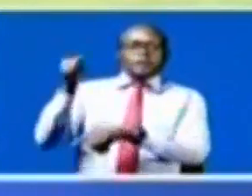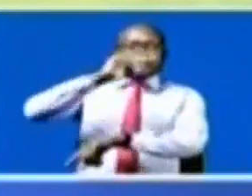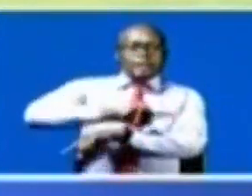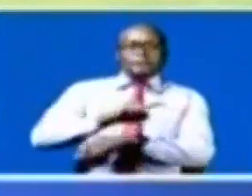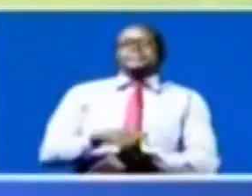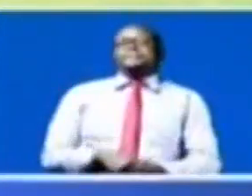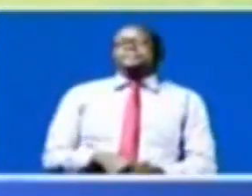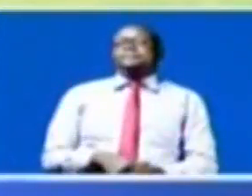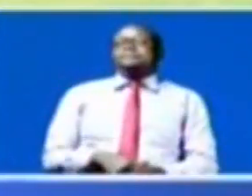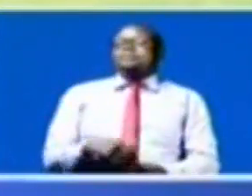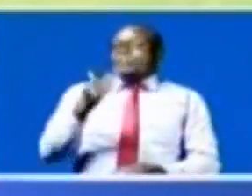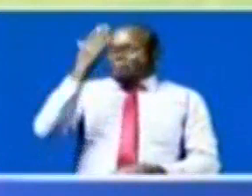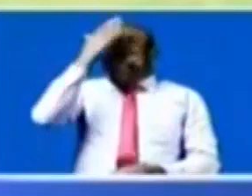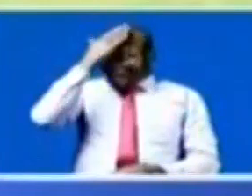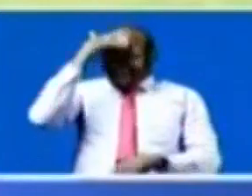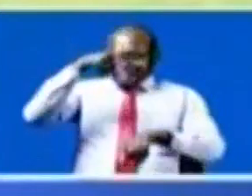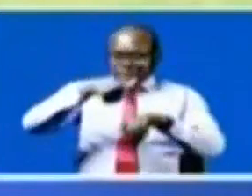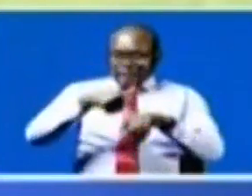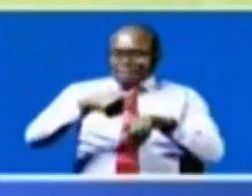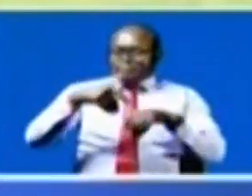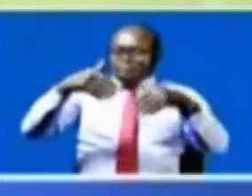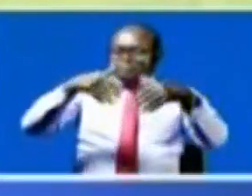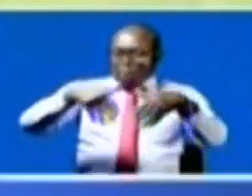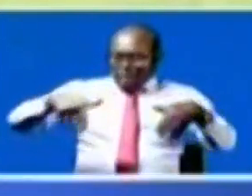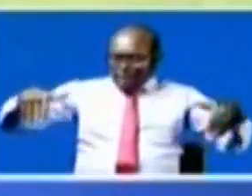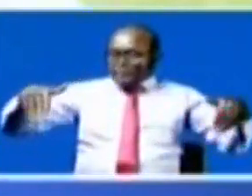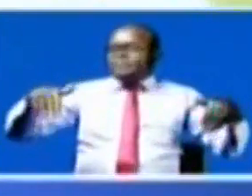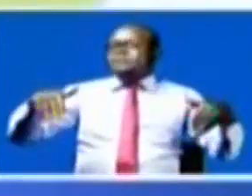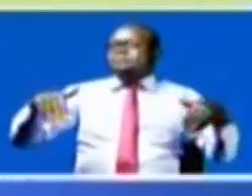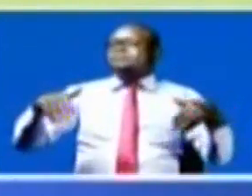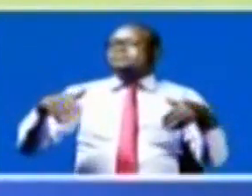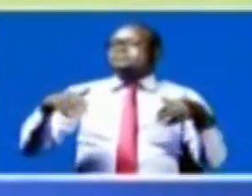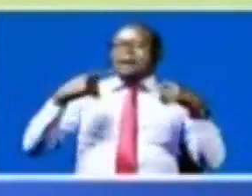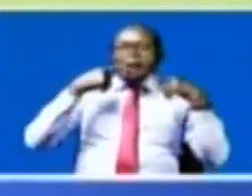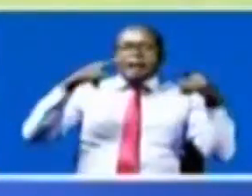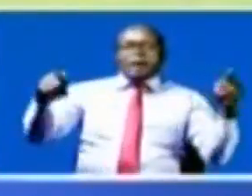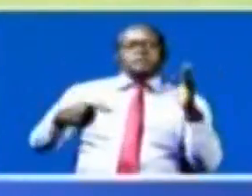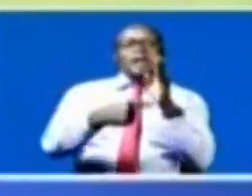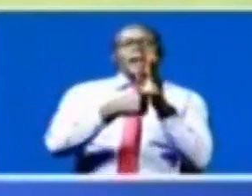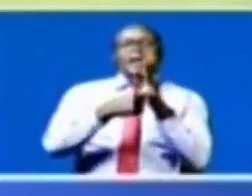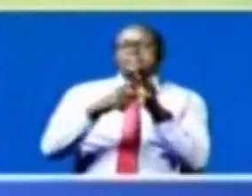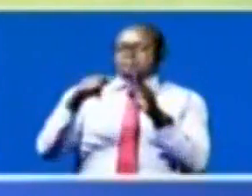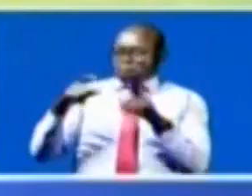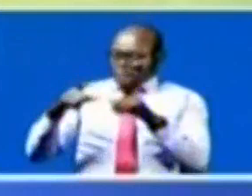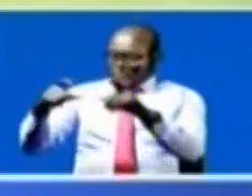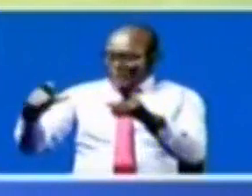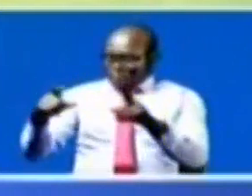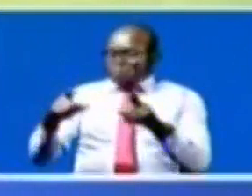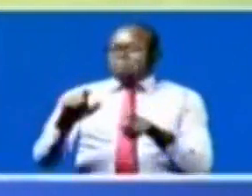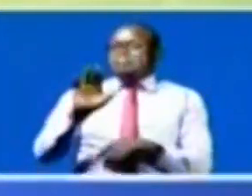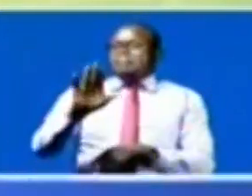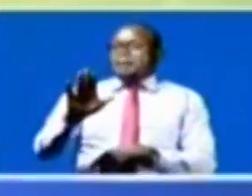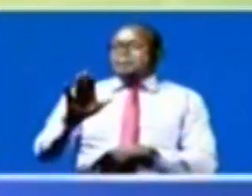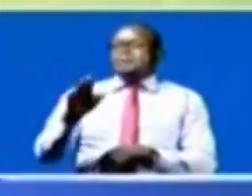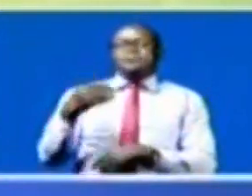Kila Monday tukiwa parade, unasikia mwenzako anatajwa jina, anafuata kadi yako. Sasa nikiwa nikawa